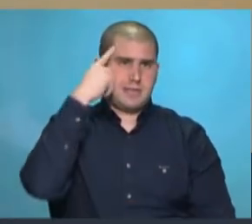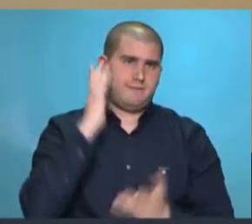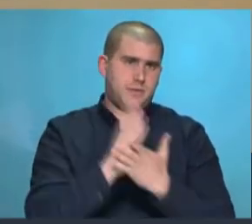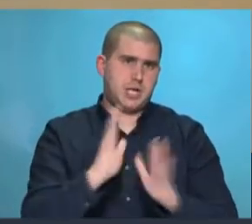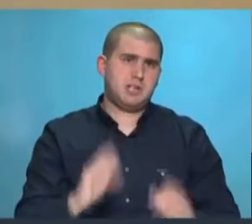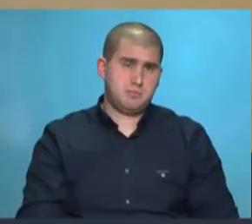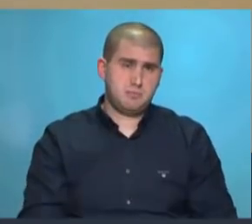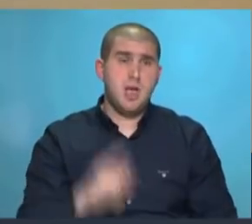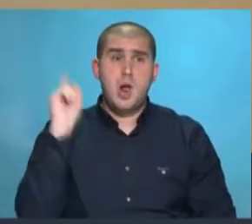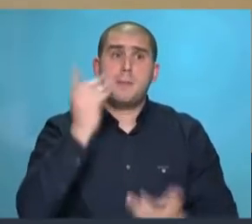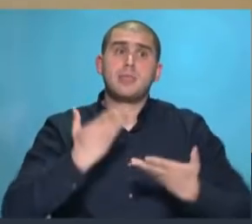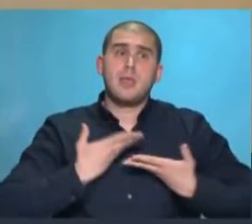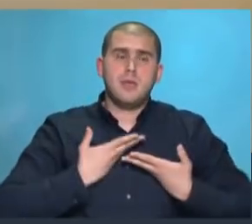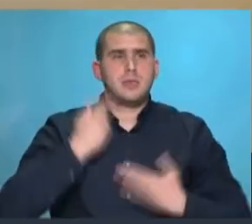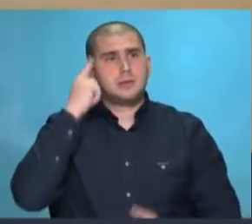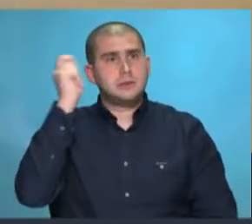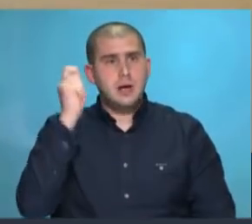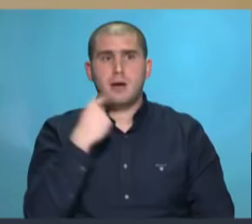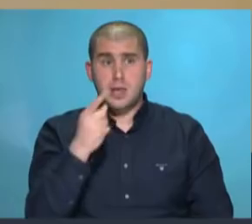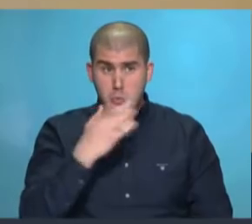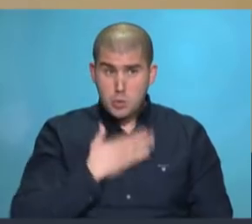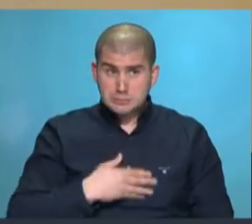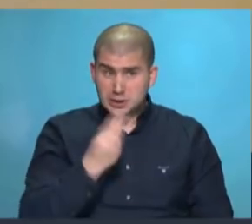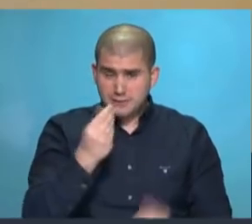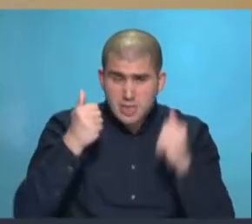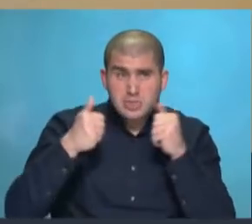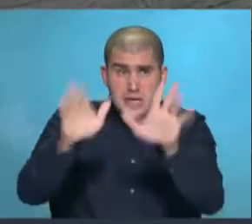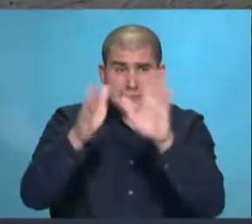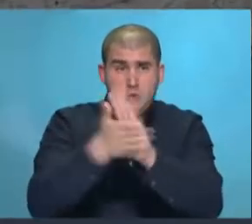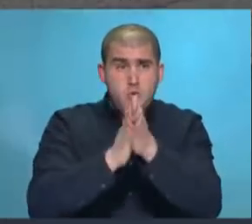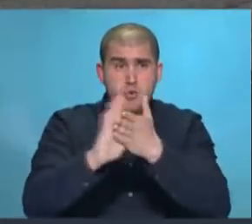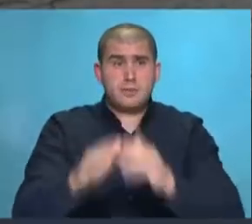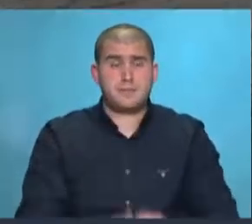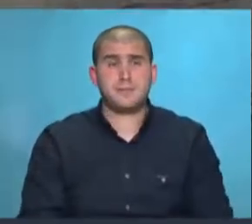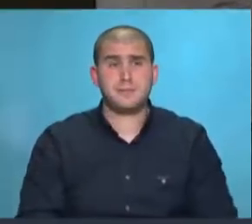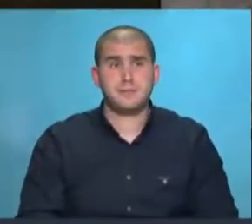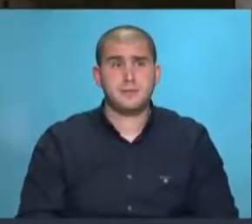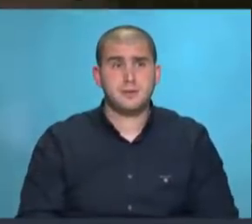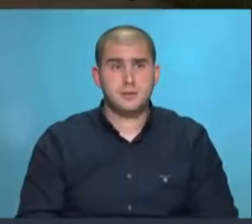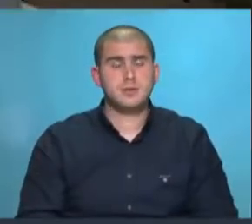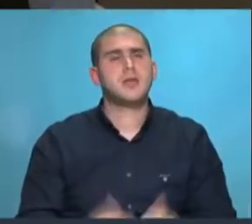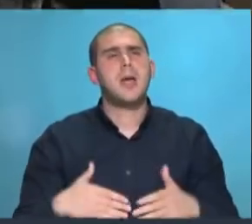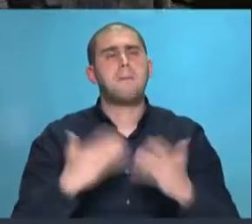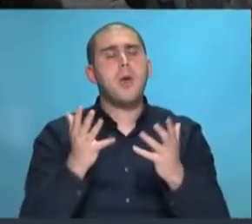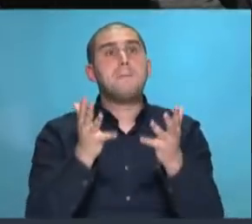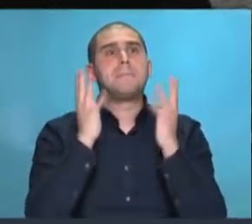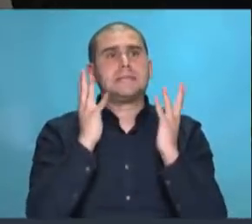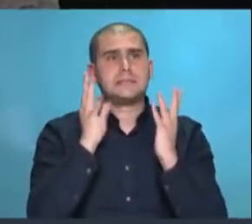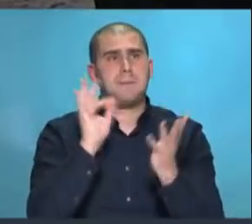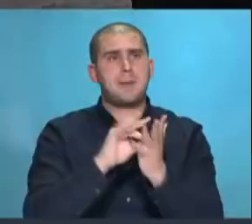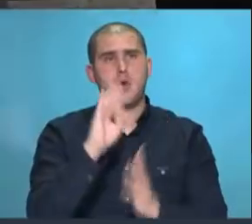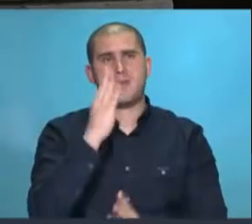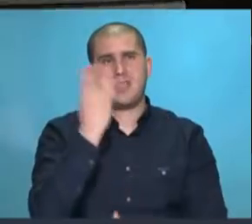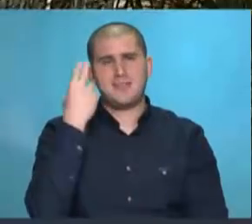אני חושב נתן לי את השכל הזה, להגיד להם, אתם רוצים כזה, אז תעזבו אותי. את הבוקר המזעזע של יום רביעי